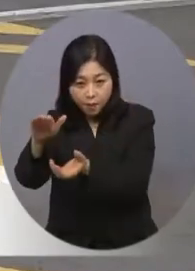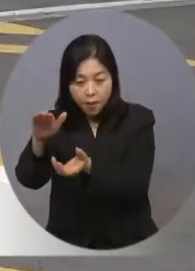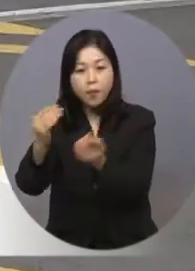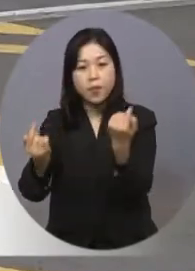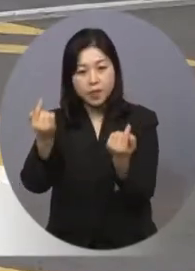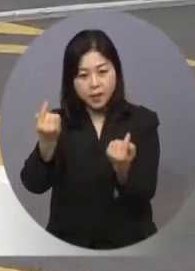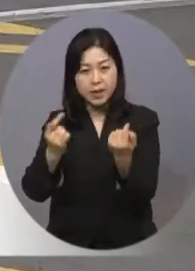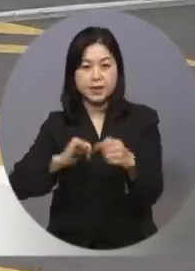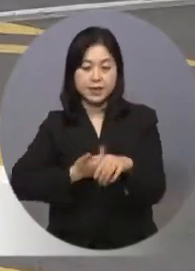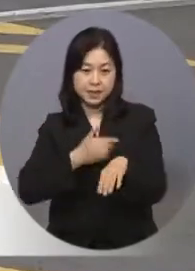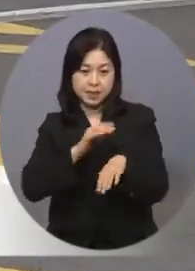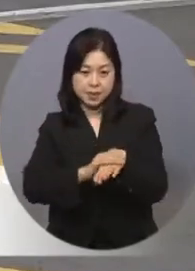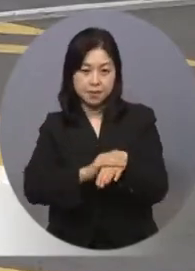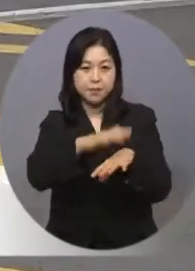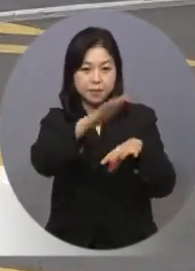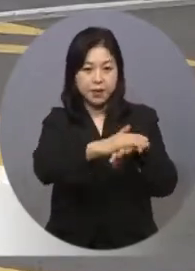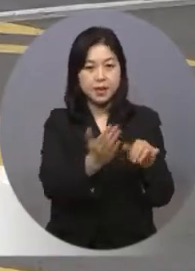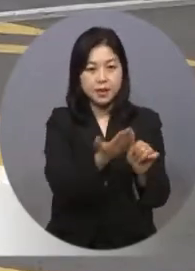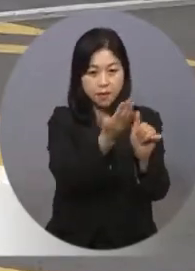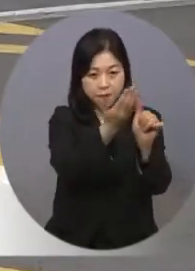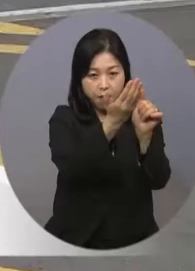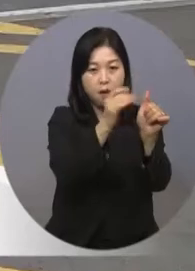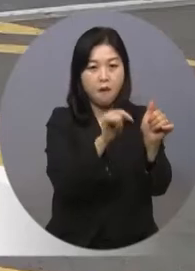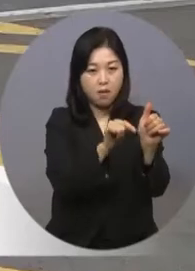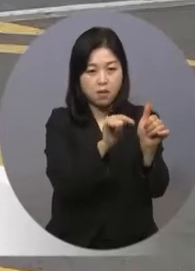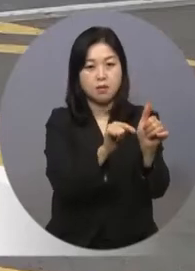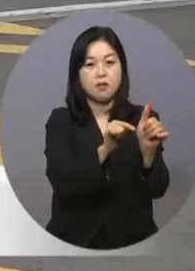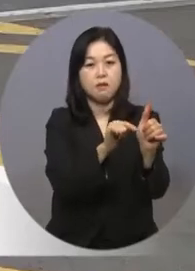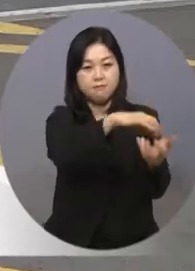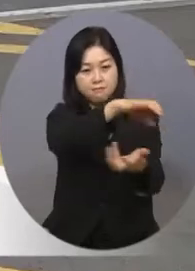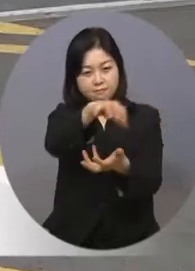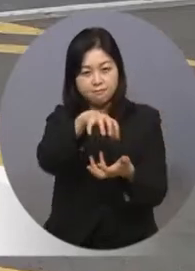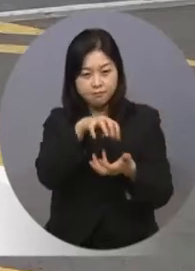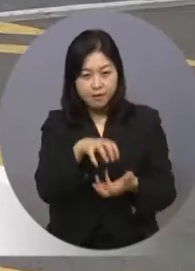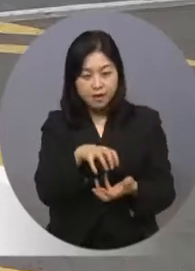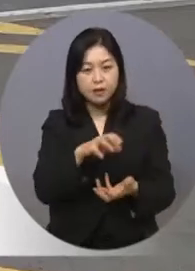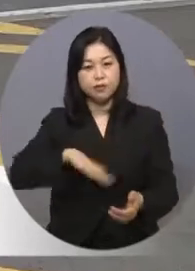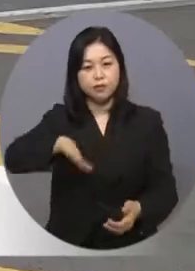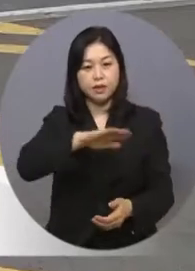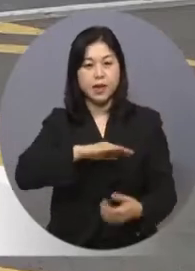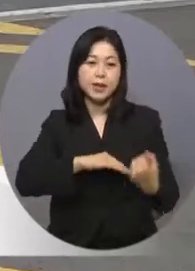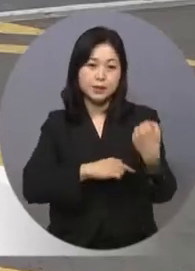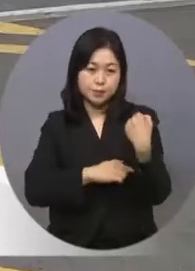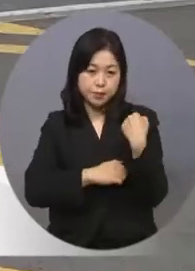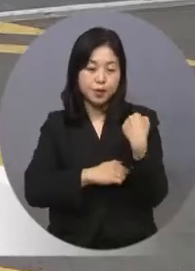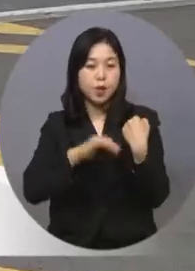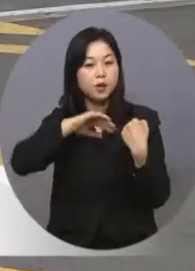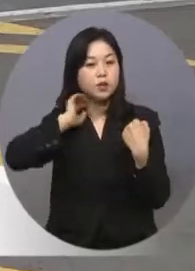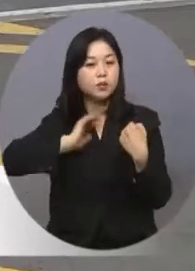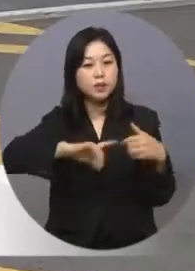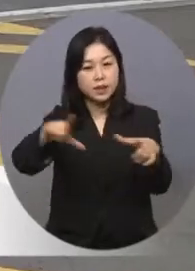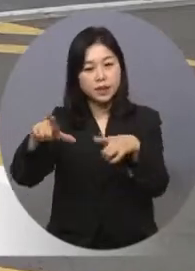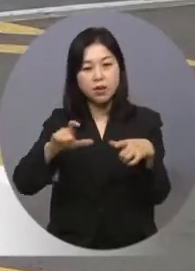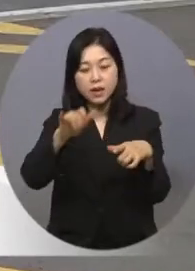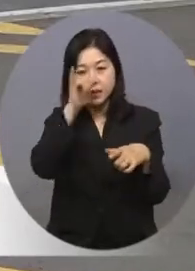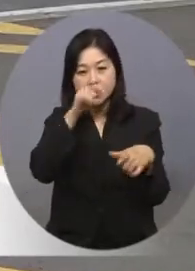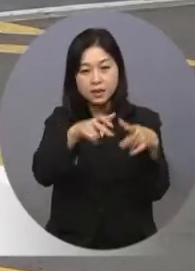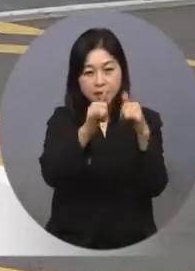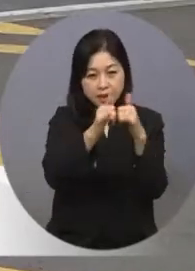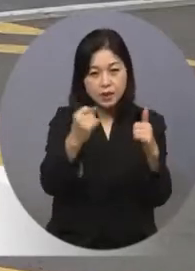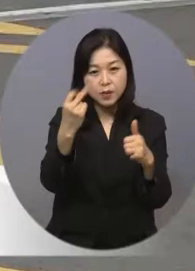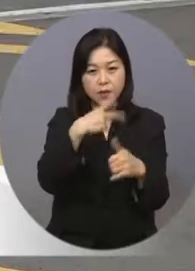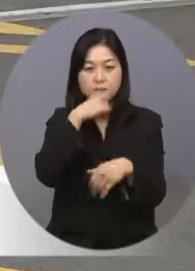직접 농장을 갖고 와서 정성을 들여서 수확을 하여 우리 힘으로 의정부 전역에 계시는